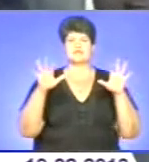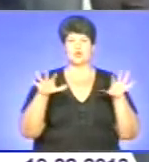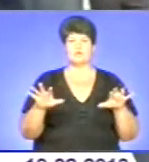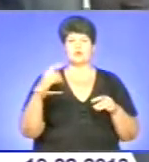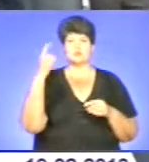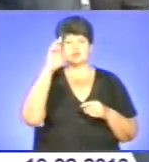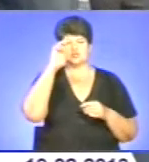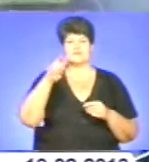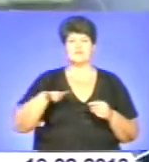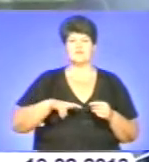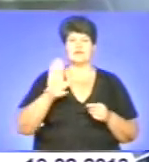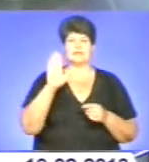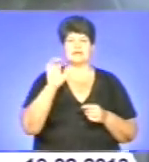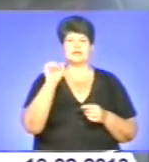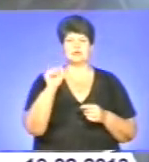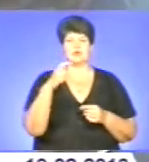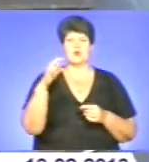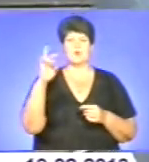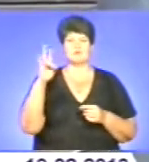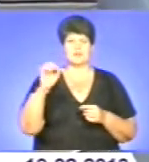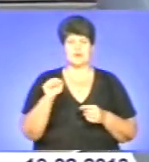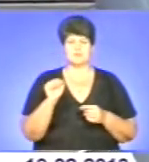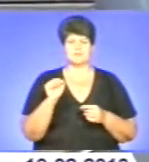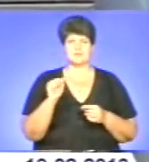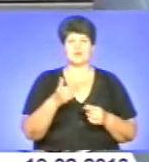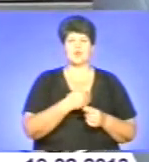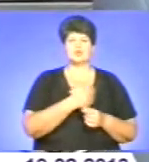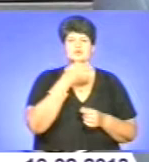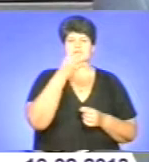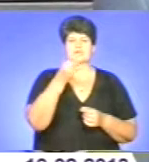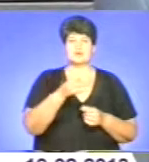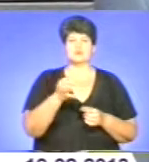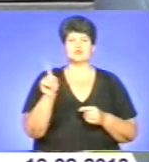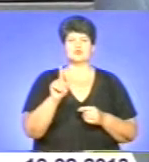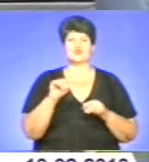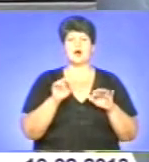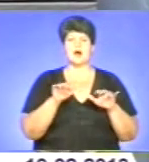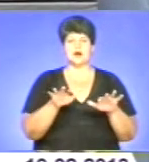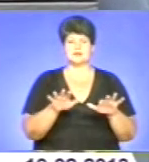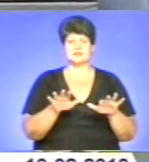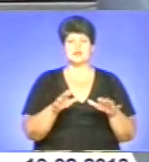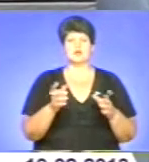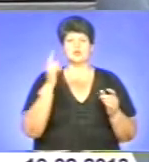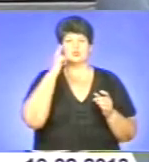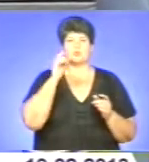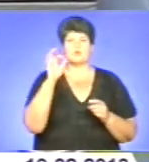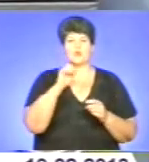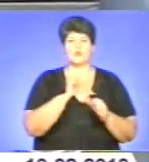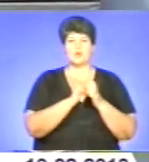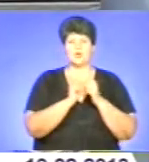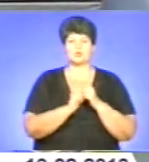Державної адміністрації Валентина Антоновича коптяна хочу сказати що акція Дбаємо про кожного допоможемо